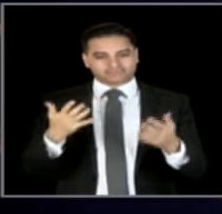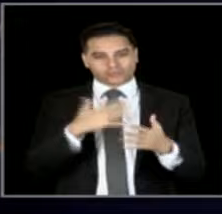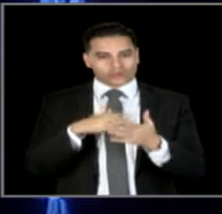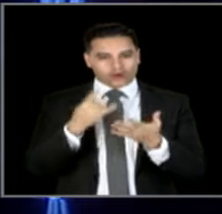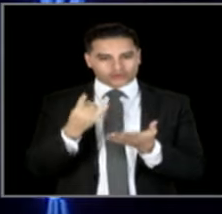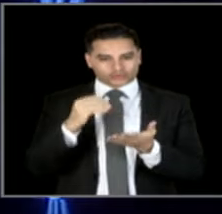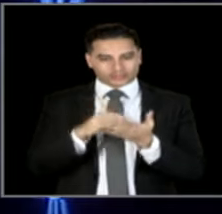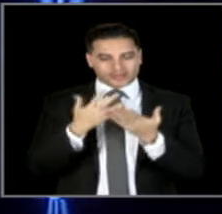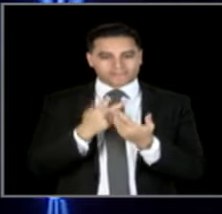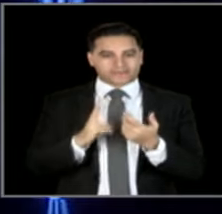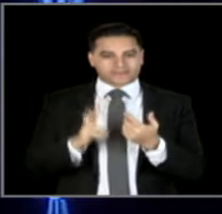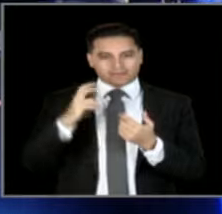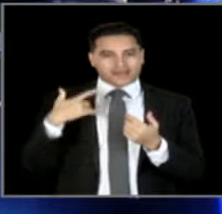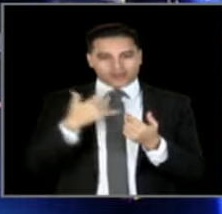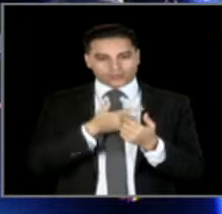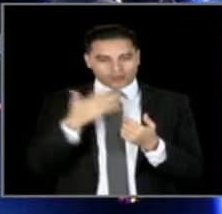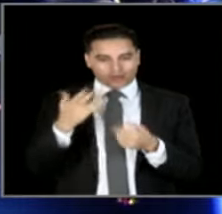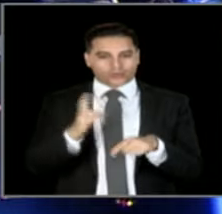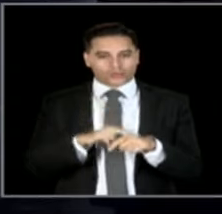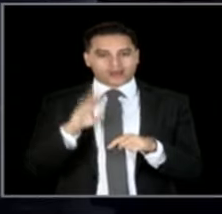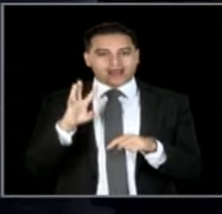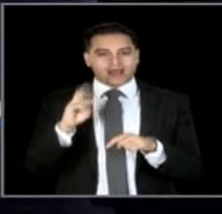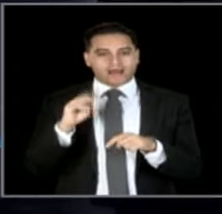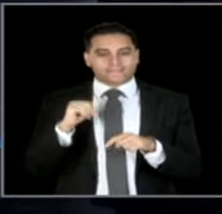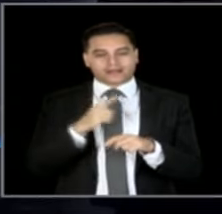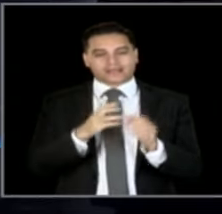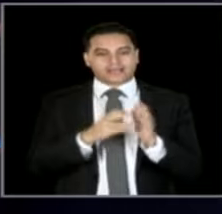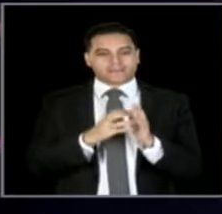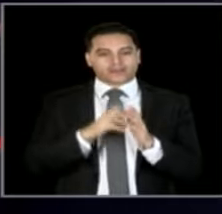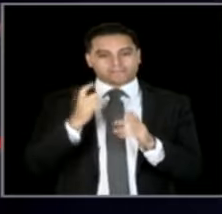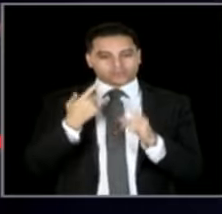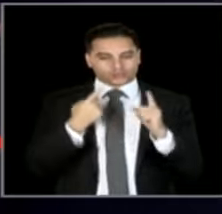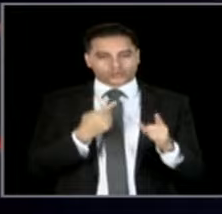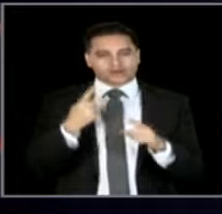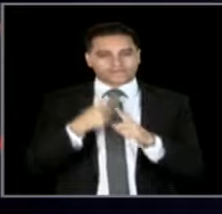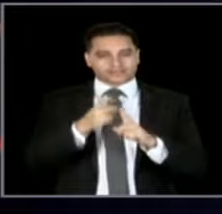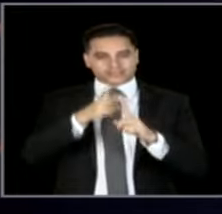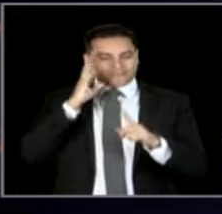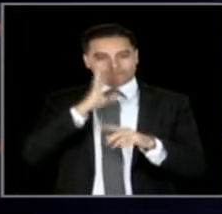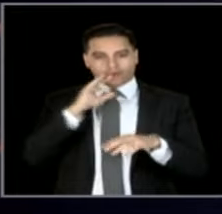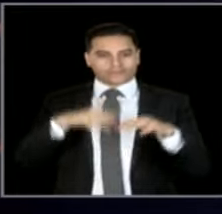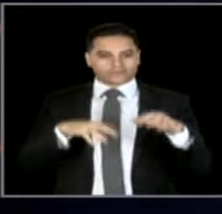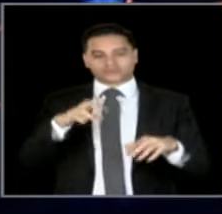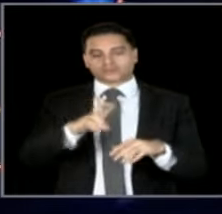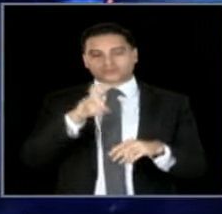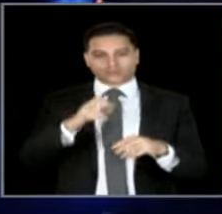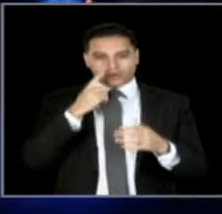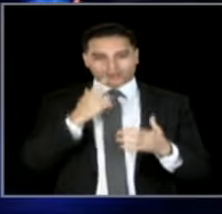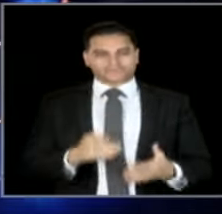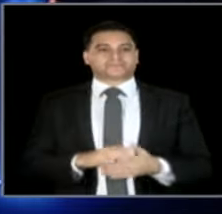عشان نقط 70 جامعة حلوان، 40 جامعة المنصورة. لوحات ومعالم. والسؤال هو: